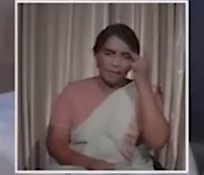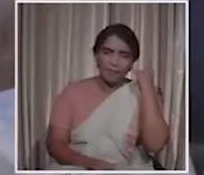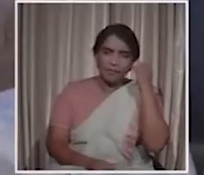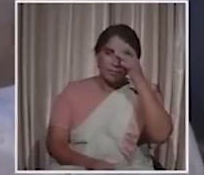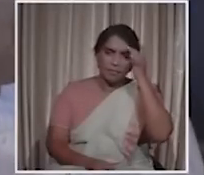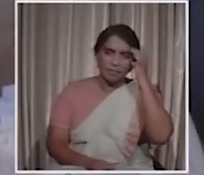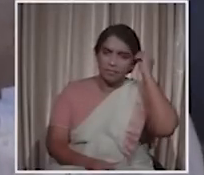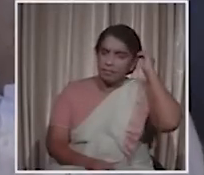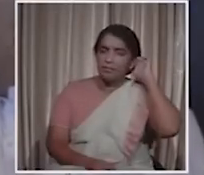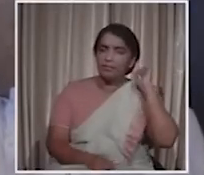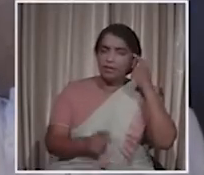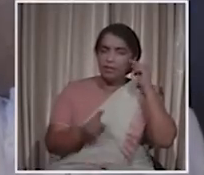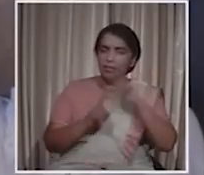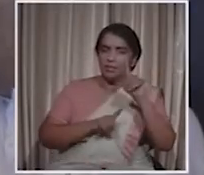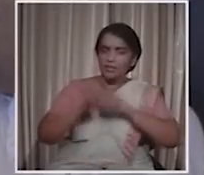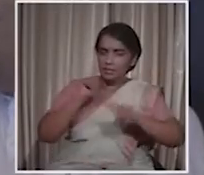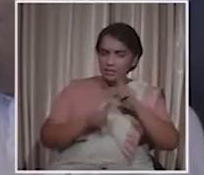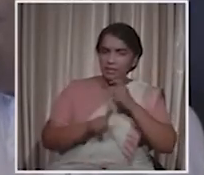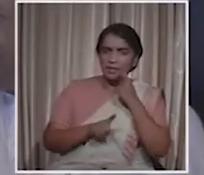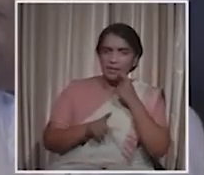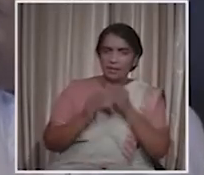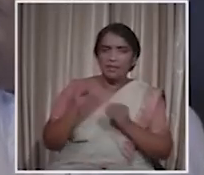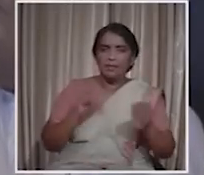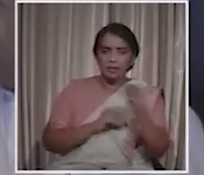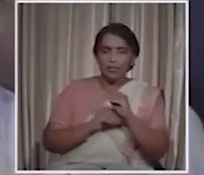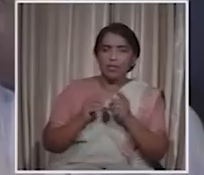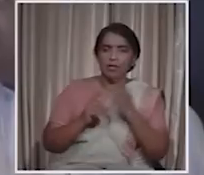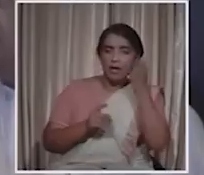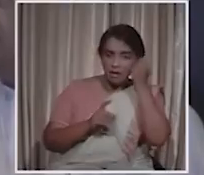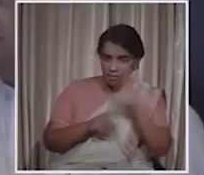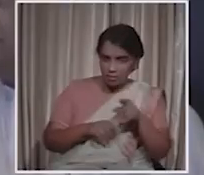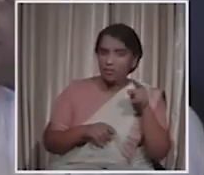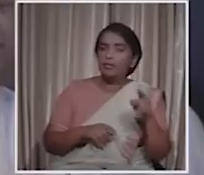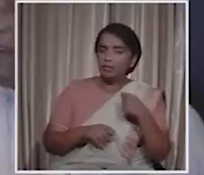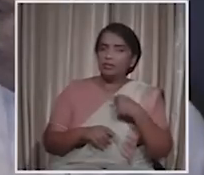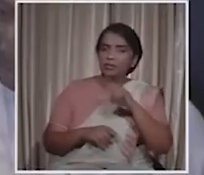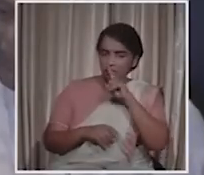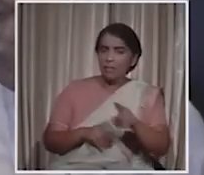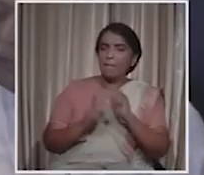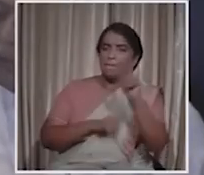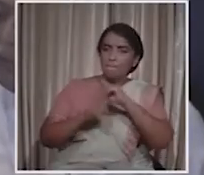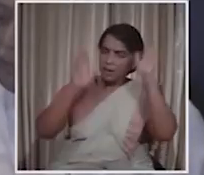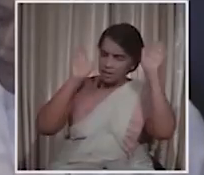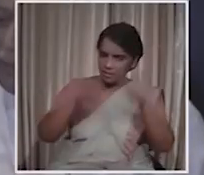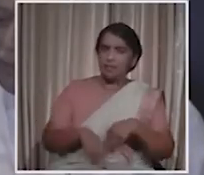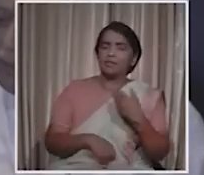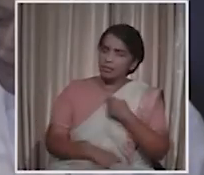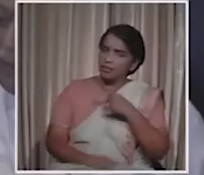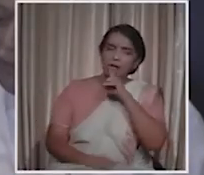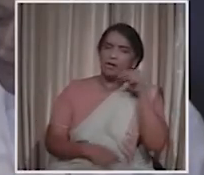අපිට තියෙන්නේ මේ වගේන සාකච්ඡා. ඉතින් මේ විකල්ප යෝජනා තියෙනවා නම් මං කියනවා එයාට පාර්ලිමේන්තුවට එන්න කියලා.